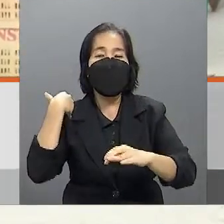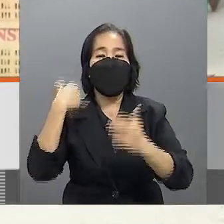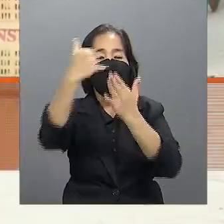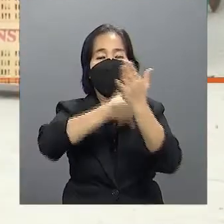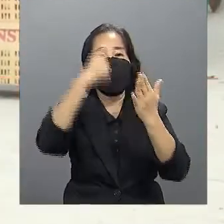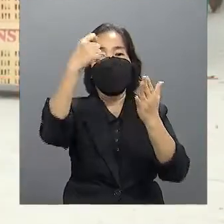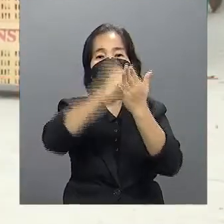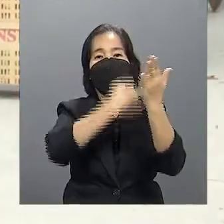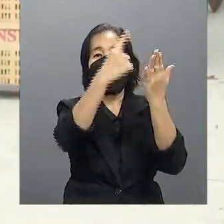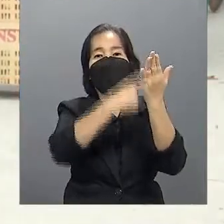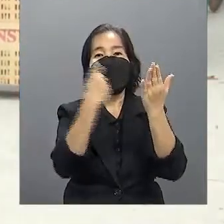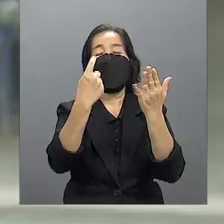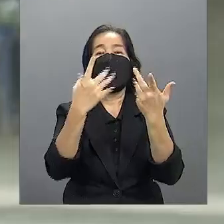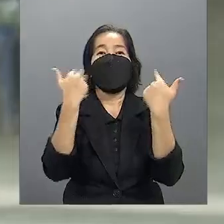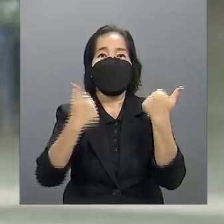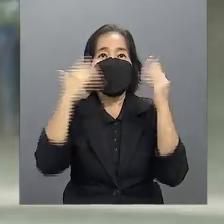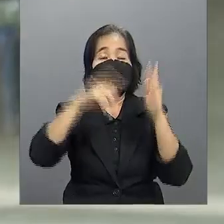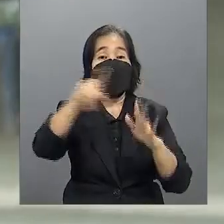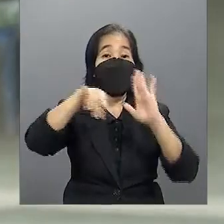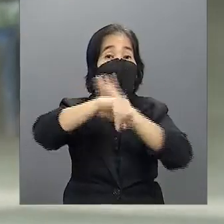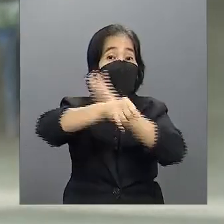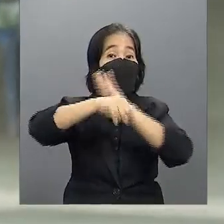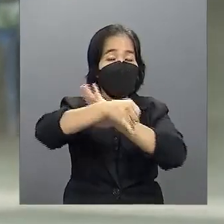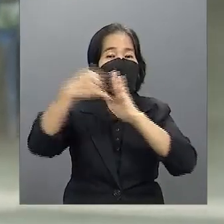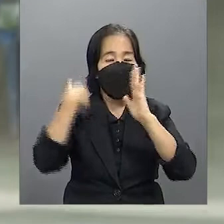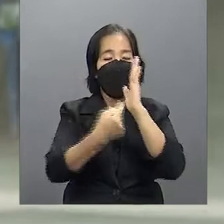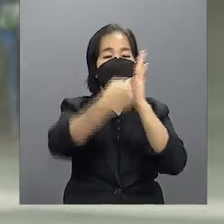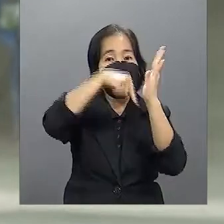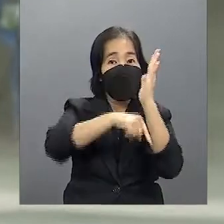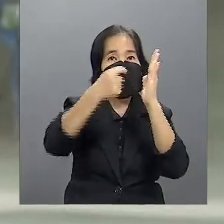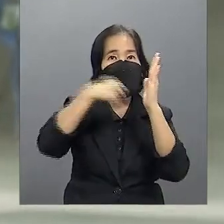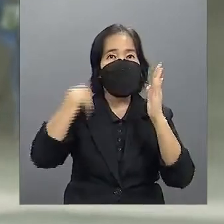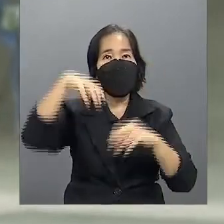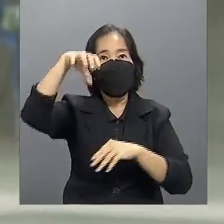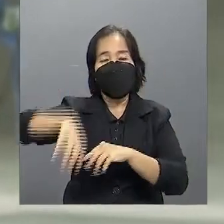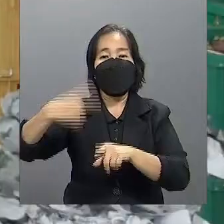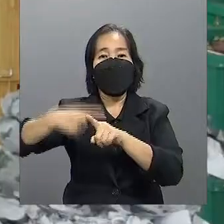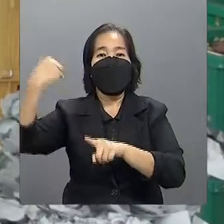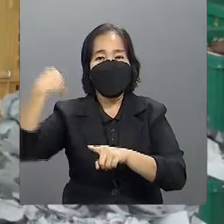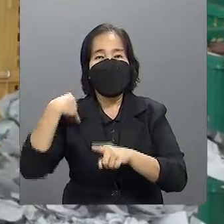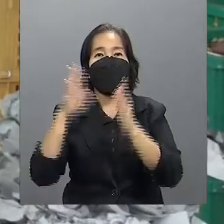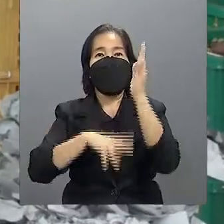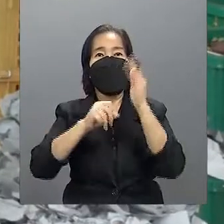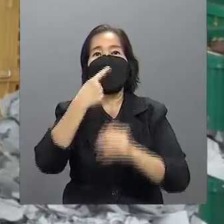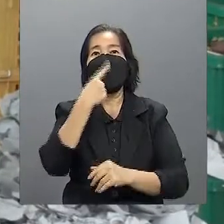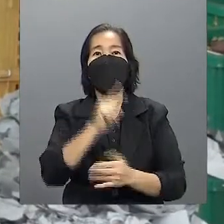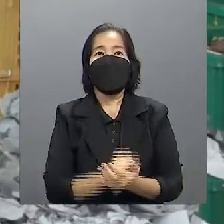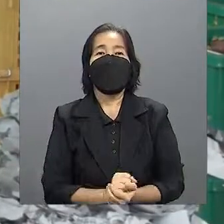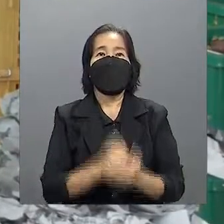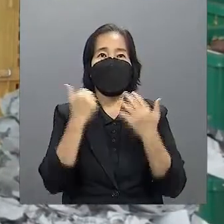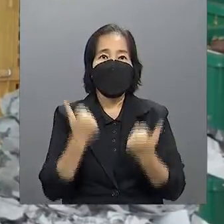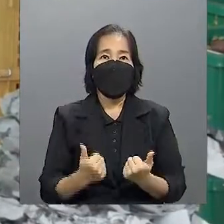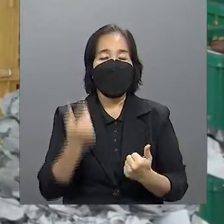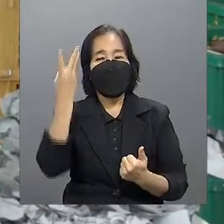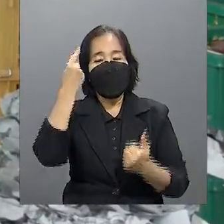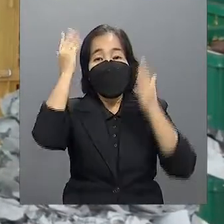ซื้อมังคุดจากจังหวัดจันทบุรีซึ่งเดินทางมาเช่าพื้นที่เปิดลงในอำเภอภูมิกดีบอกว่าการระดมคนงานเดินทางมา